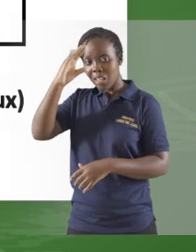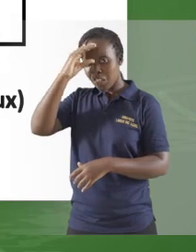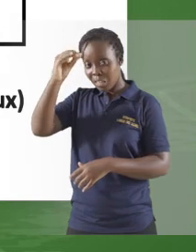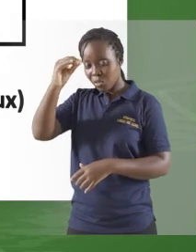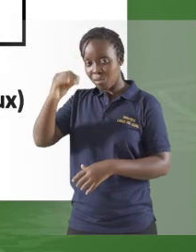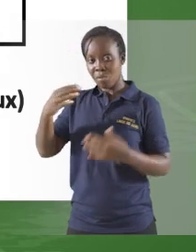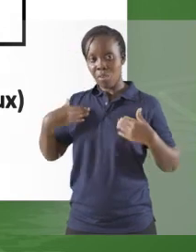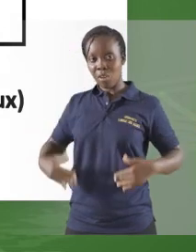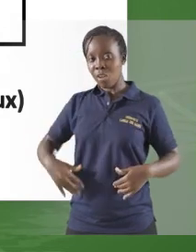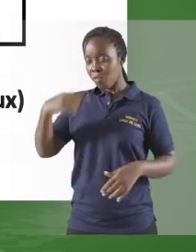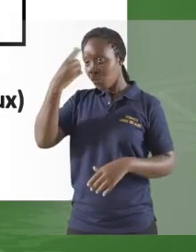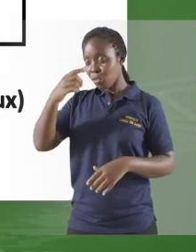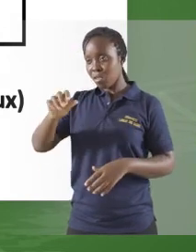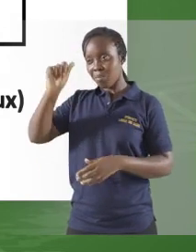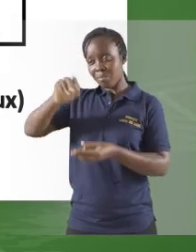A.